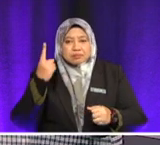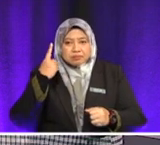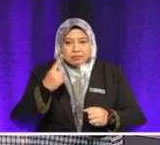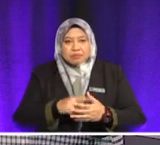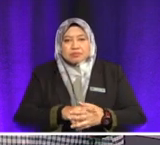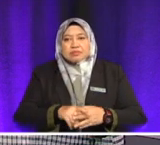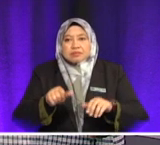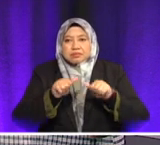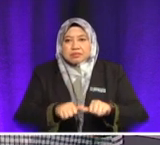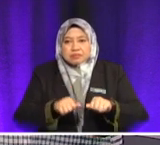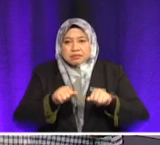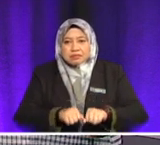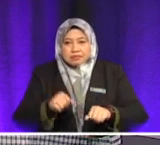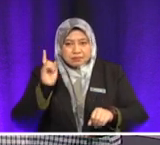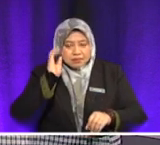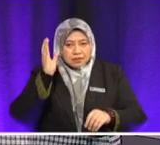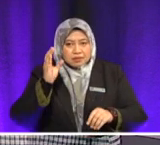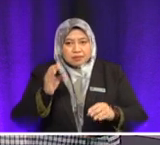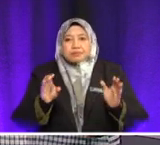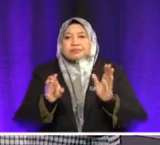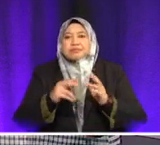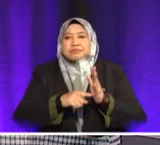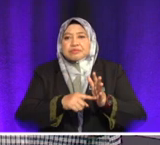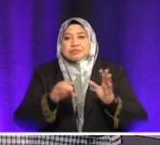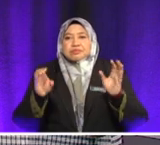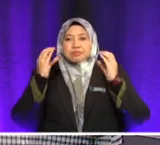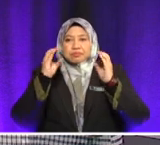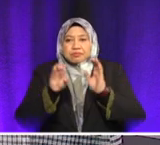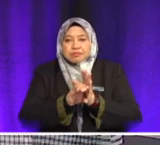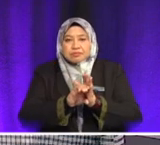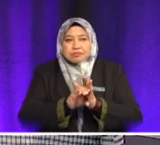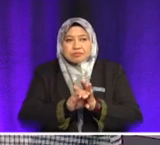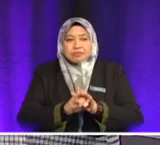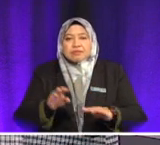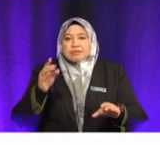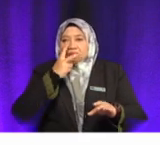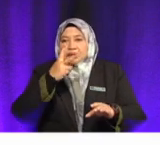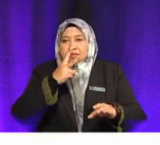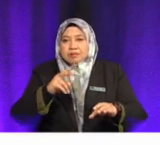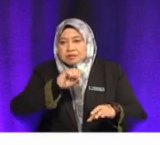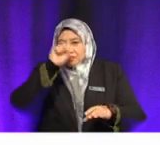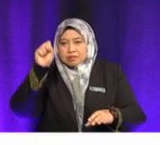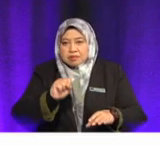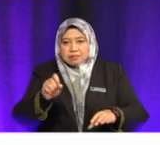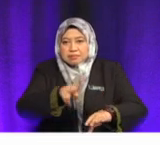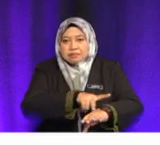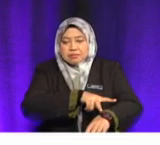petunjuk contoh dia oke yang pertama ini contohnya nah Tempat soalnya panjang